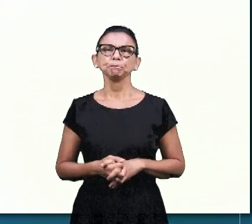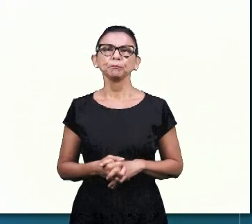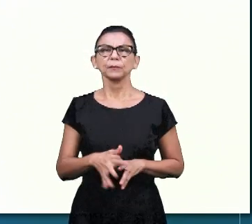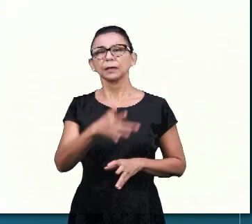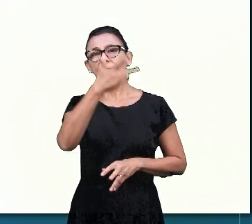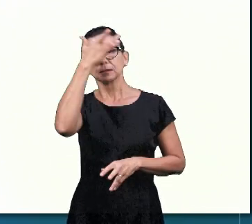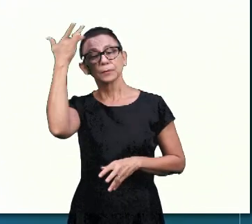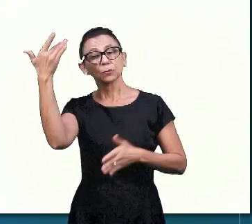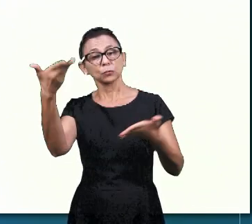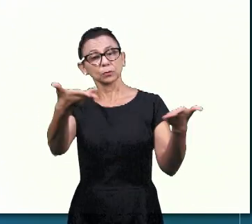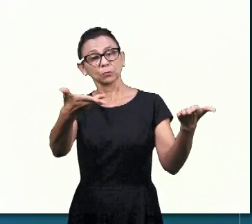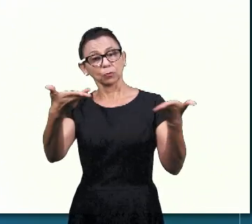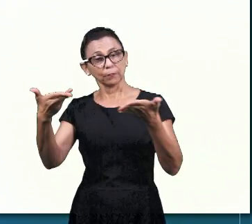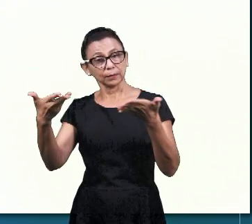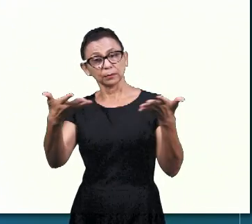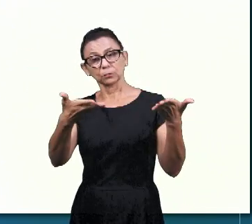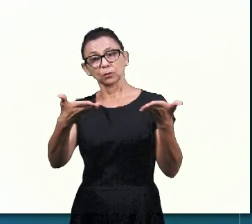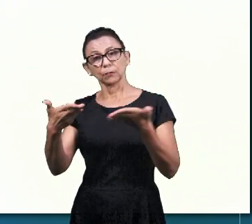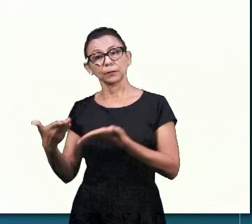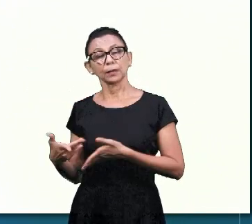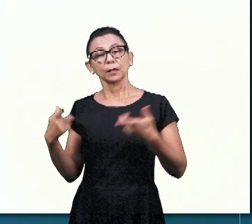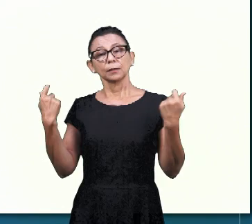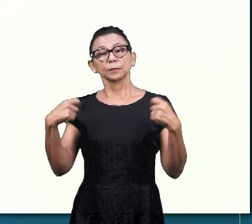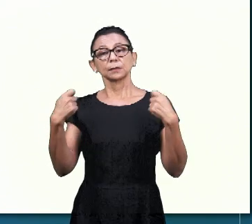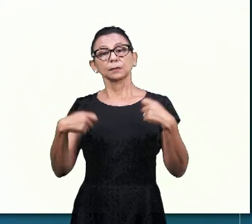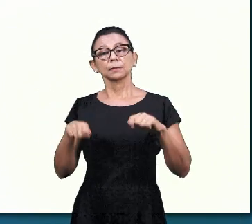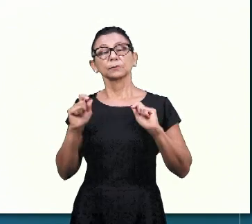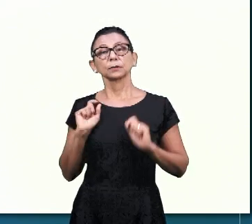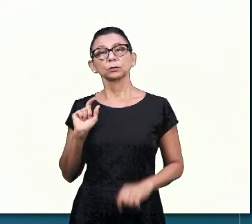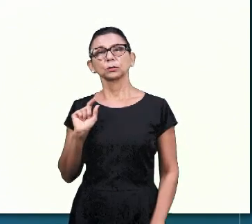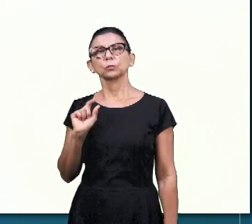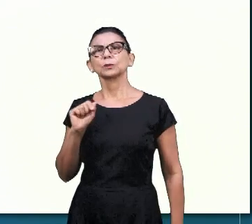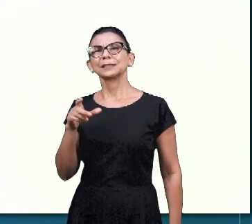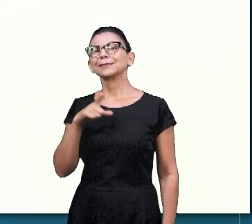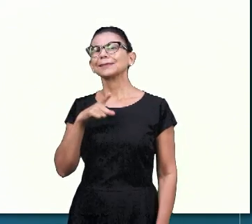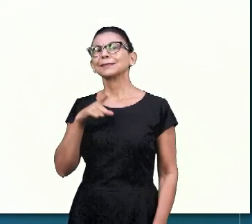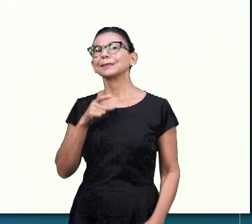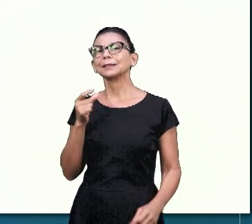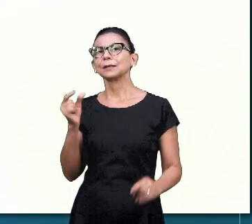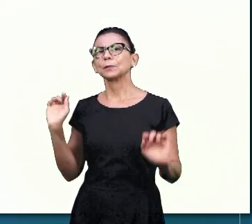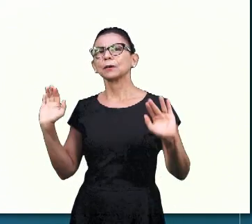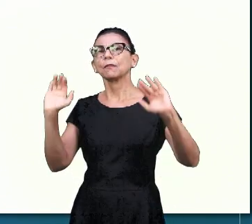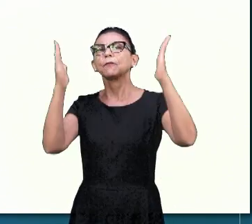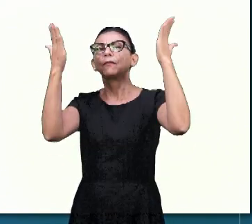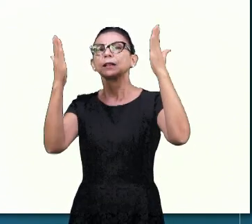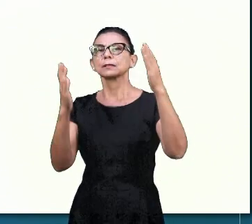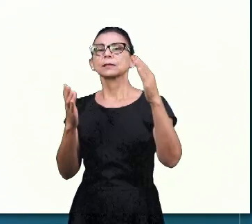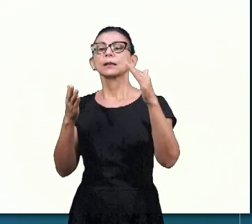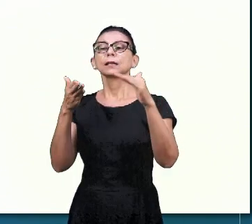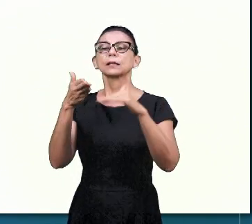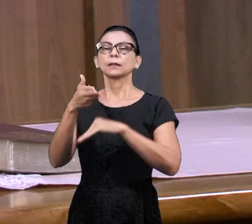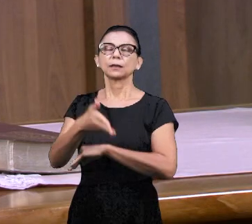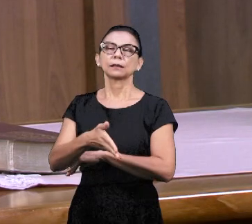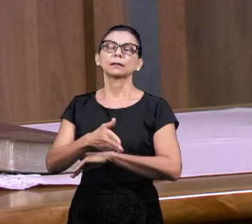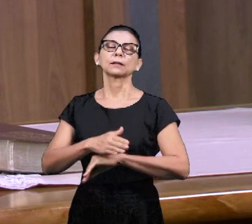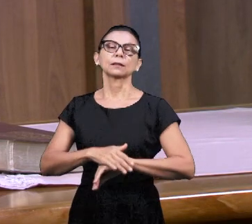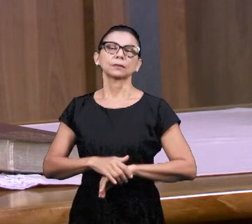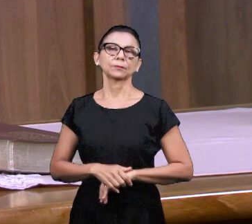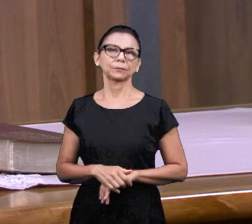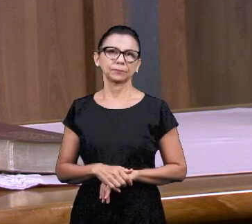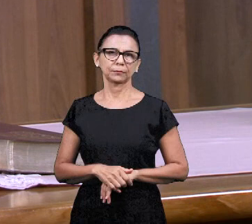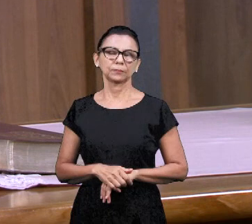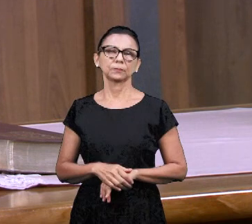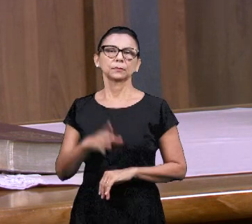invités devaient avoir pour entrer dans le jour de la fête? pour avoir accès à la fête, ce